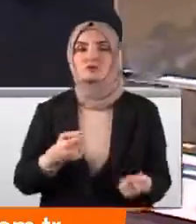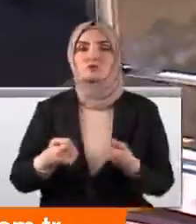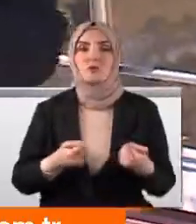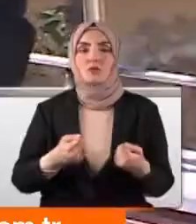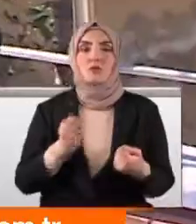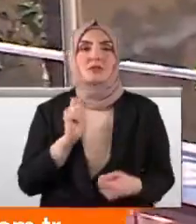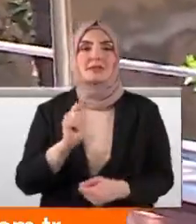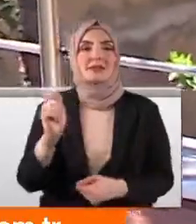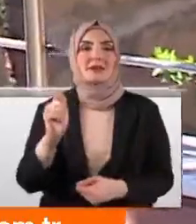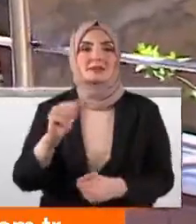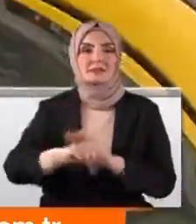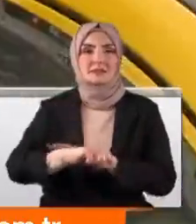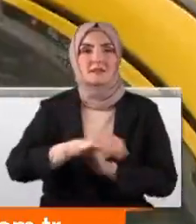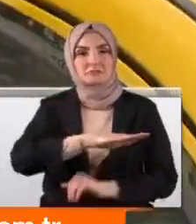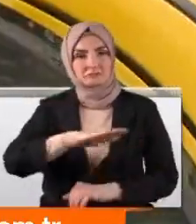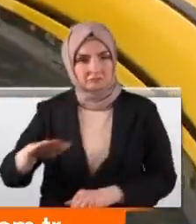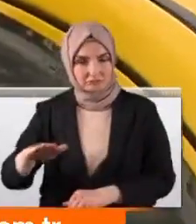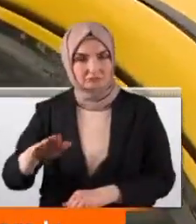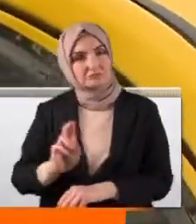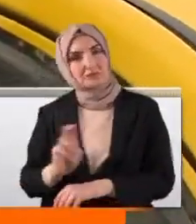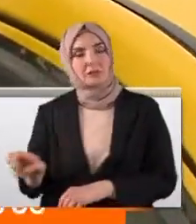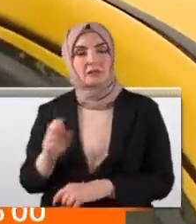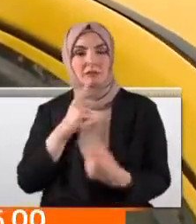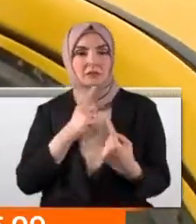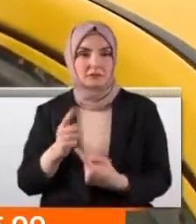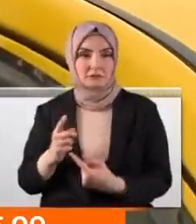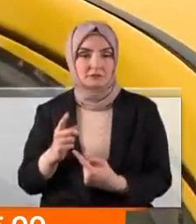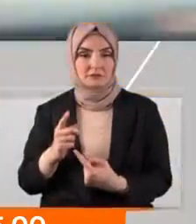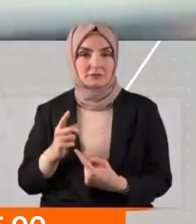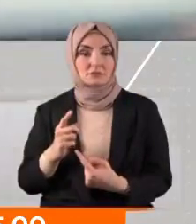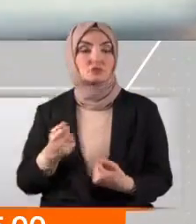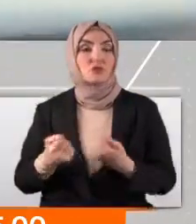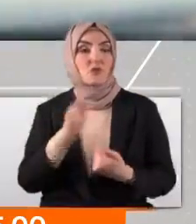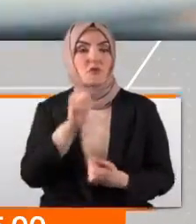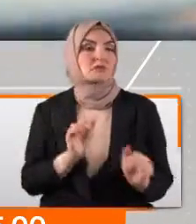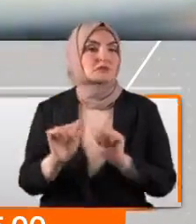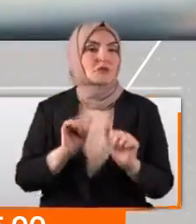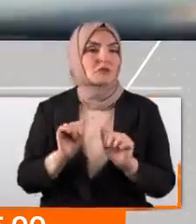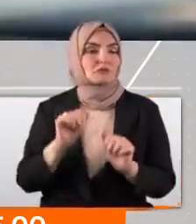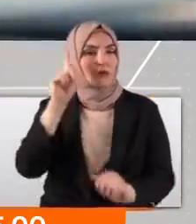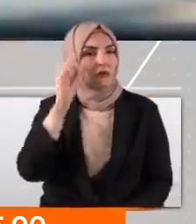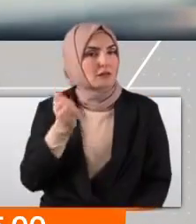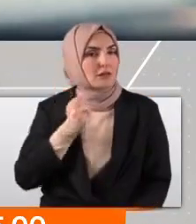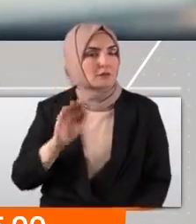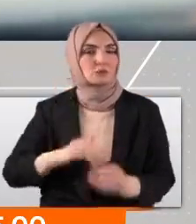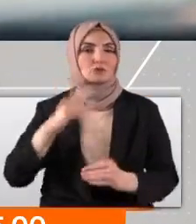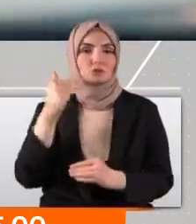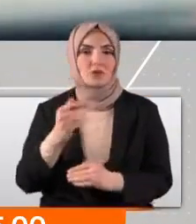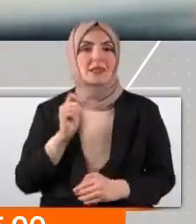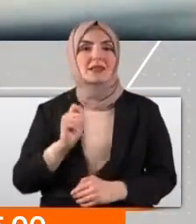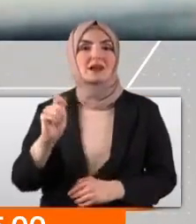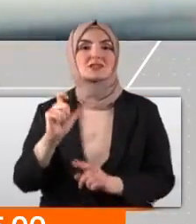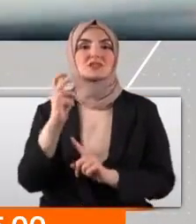Durmaz'ı aracından indirdi. Taksi şoförünün savunması ise akıl almazdı. Daha sonrasında taksiciler odasıyla irtibata